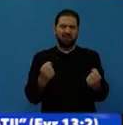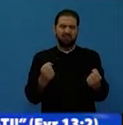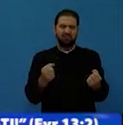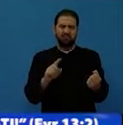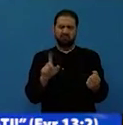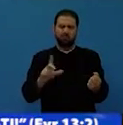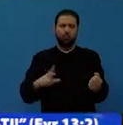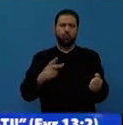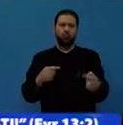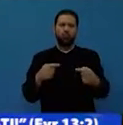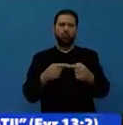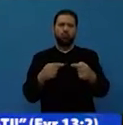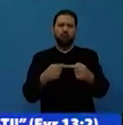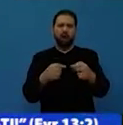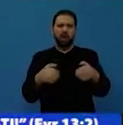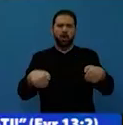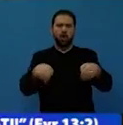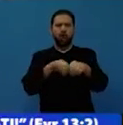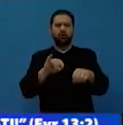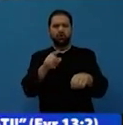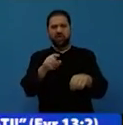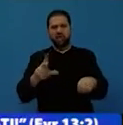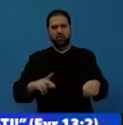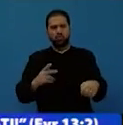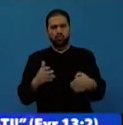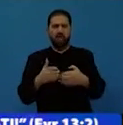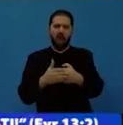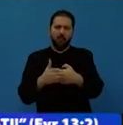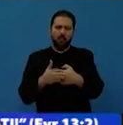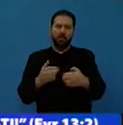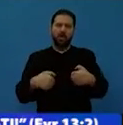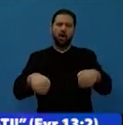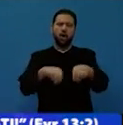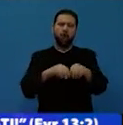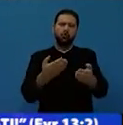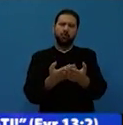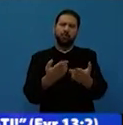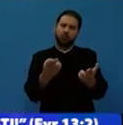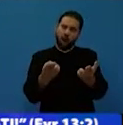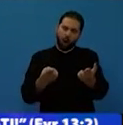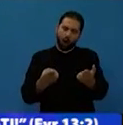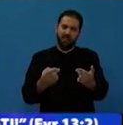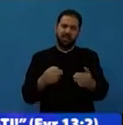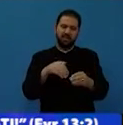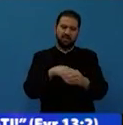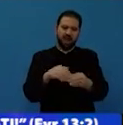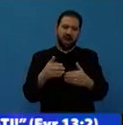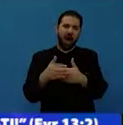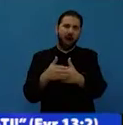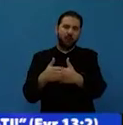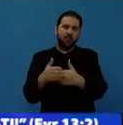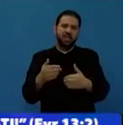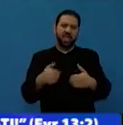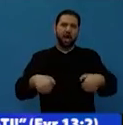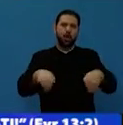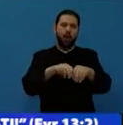nu sunt vrăjmașii noștri, ci ei sunt aproapele nostru pentru că au venit în apropierea noastră. Și evident, nu